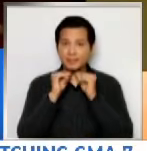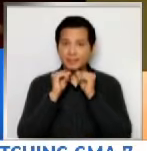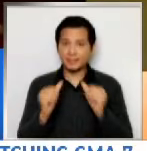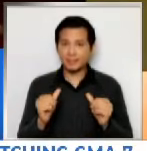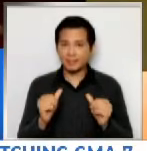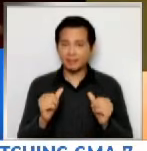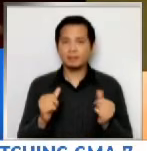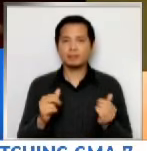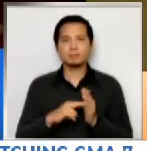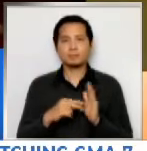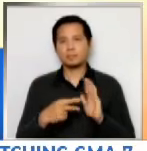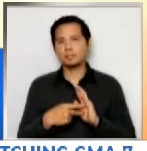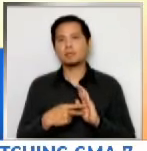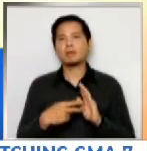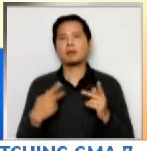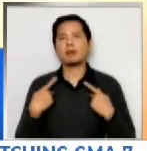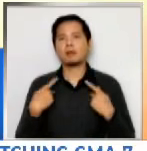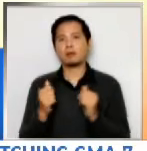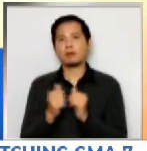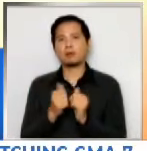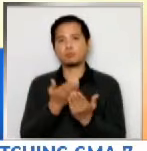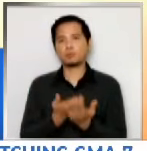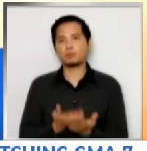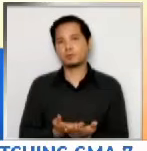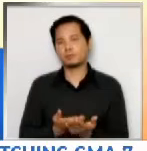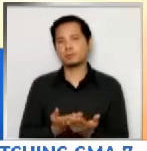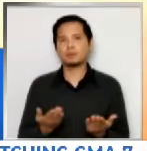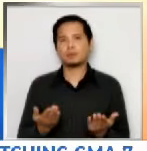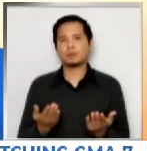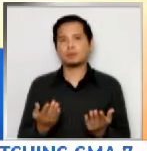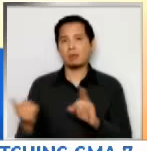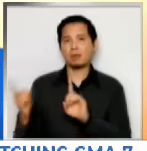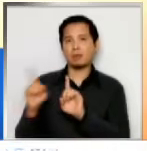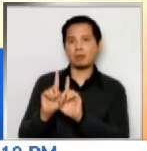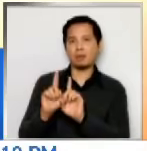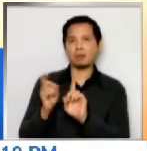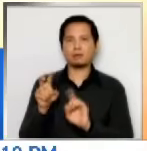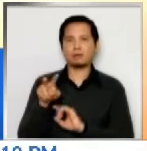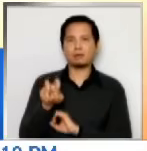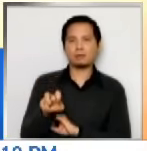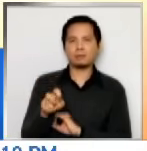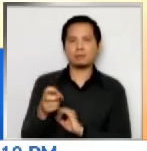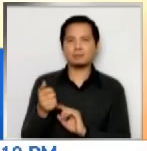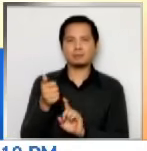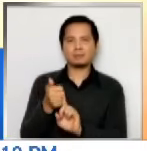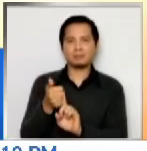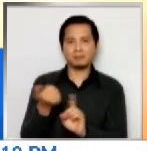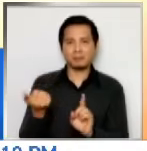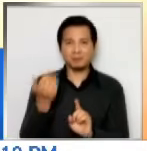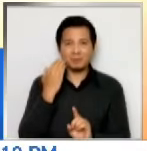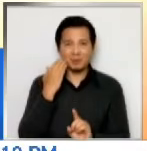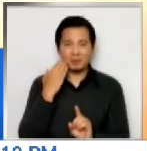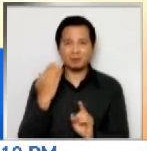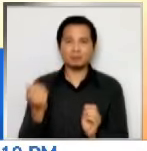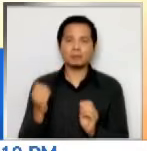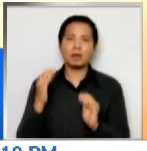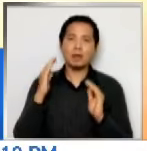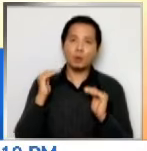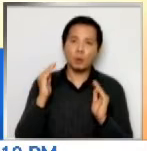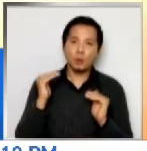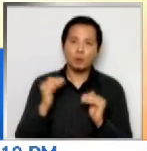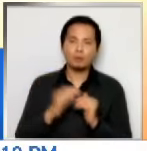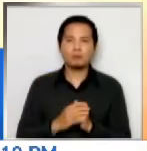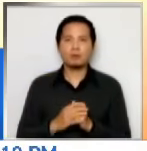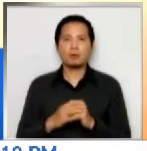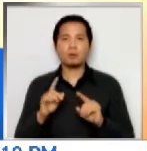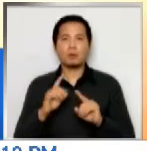dapat meron talagang kasama, di ba? Sana. Mm-hmm. Meron talagang dapat kasama pag napupunta sa ganito. Kasi nga, it's really a case of he said, she